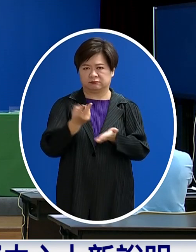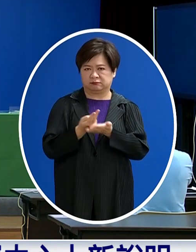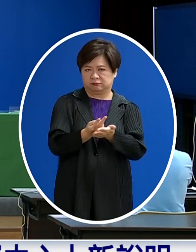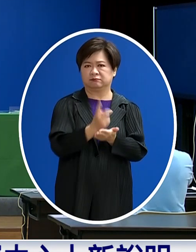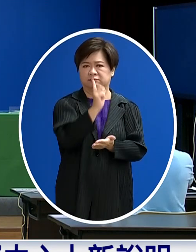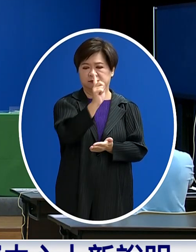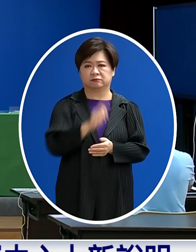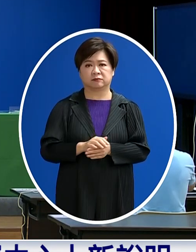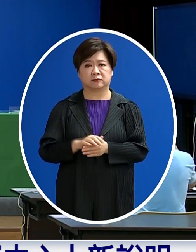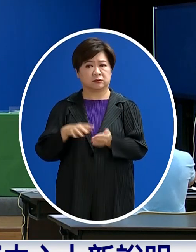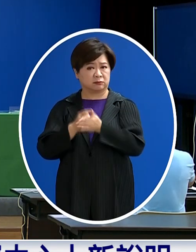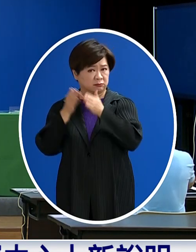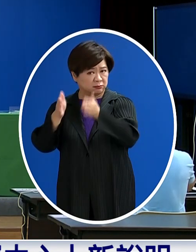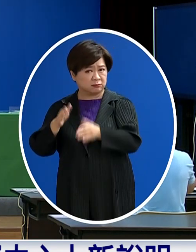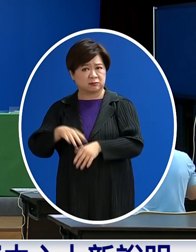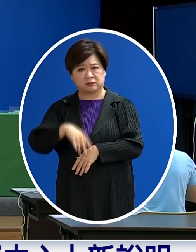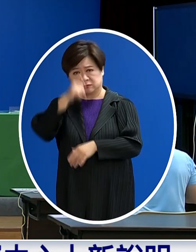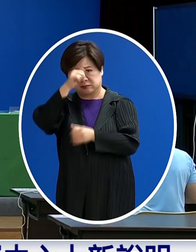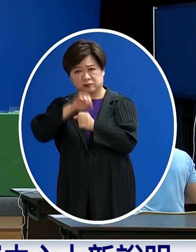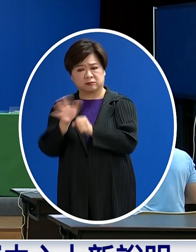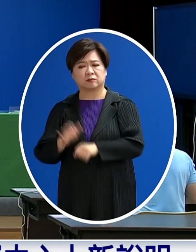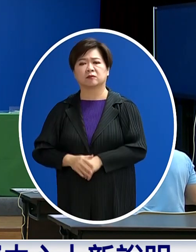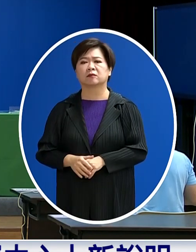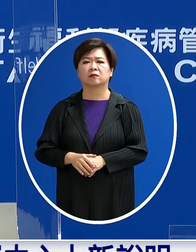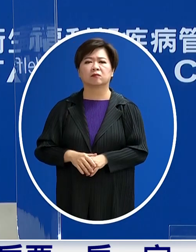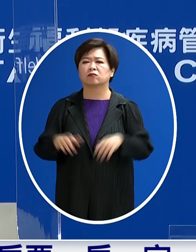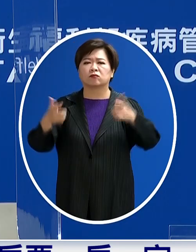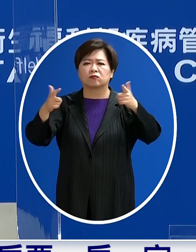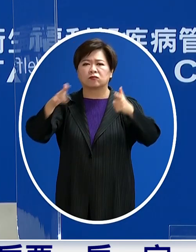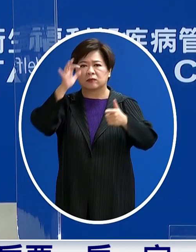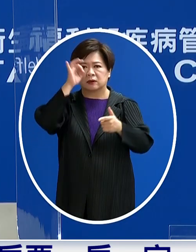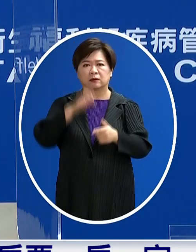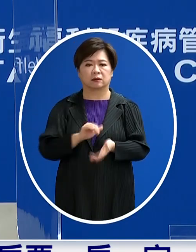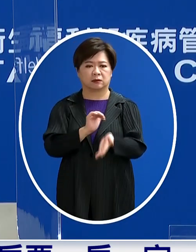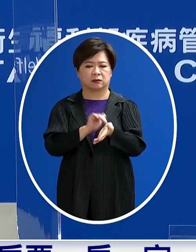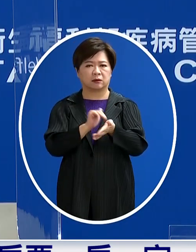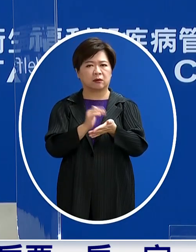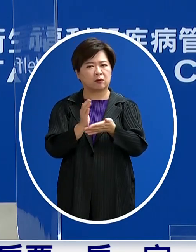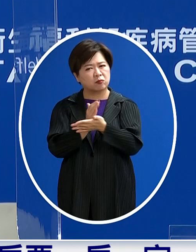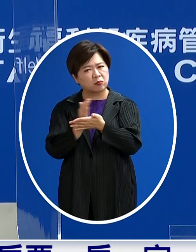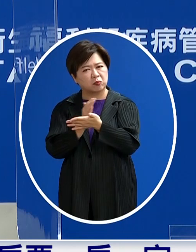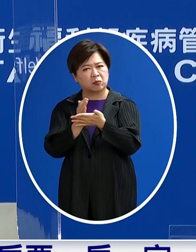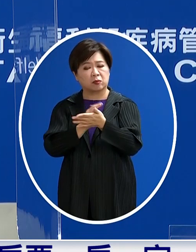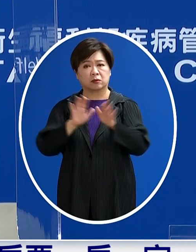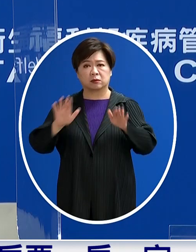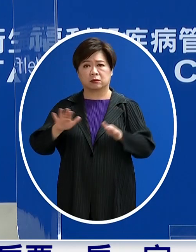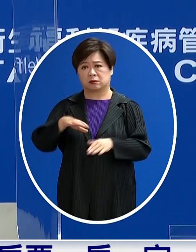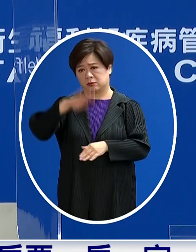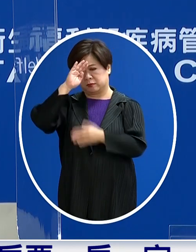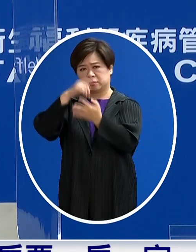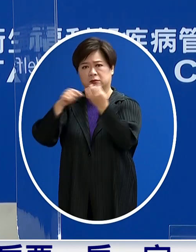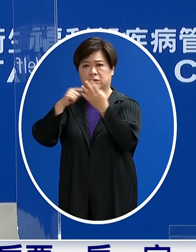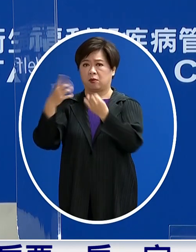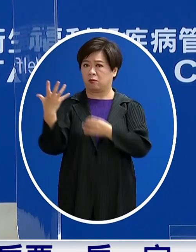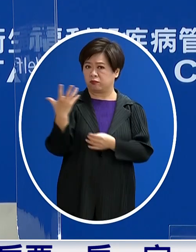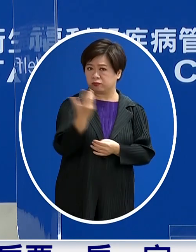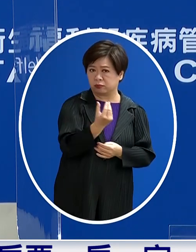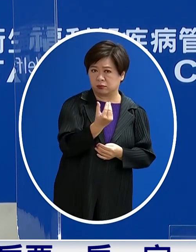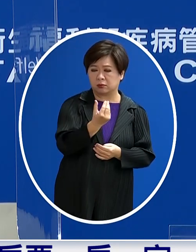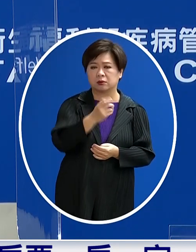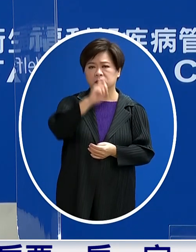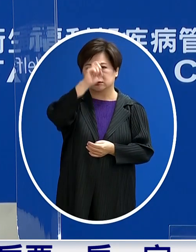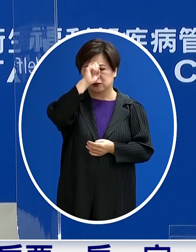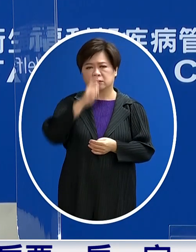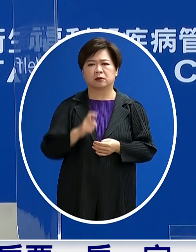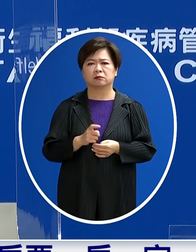Delta 变异株吗？谢谢。 不是，就整个医疗量能的部分，因为现在病例数下降。那这个医